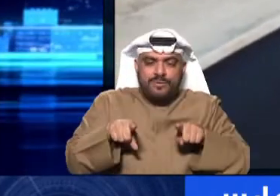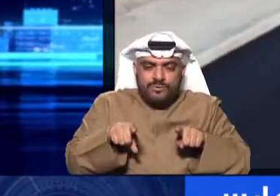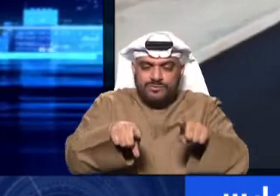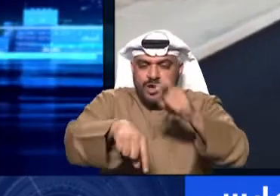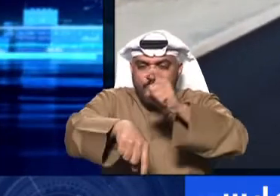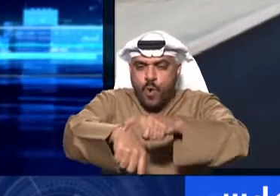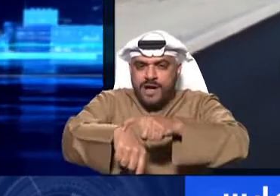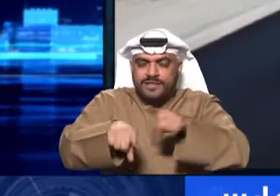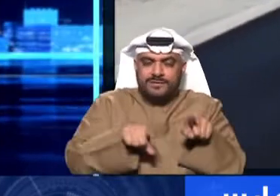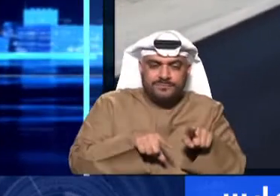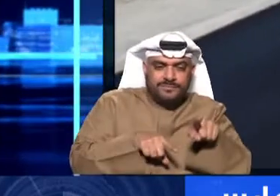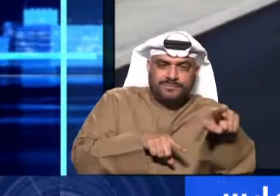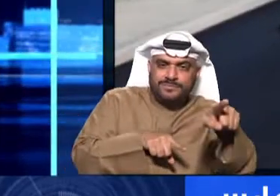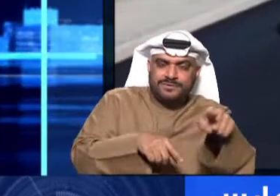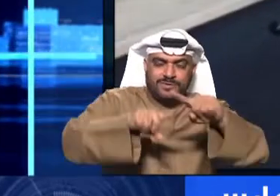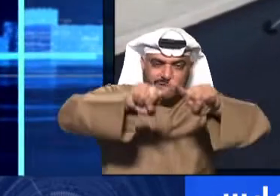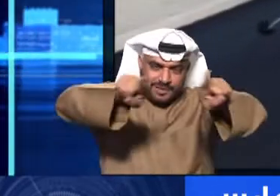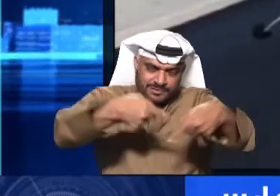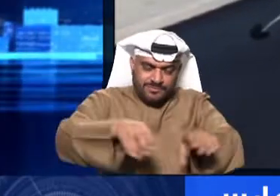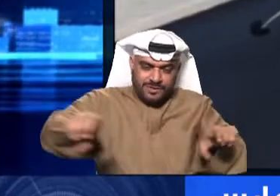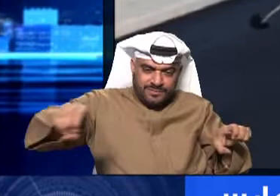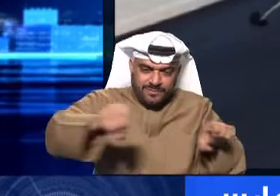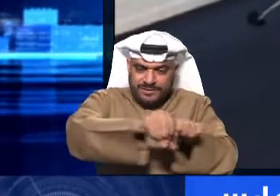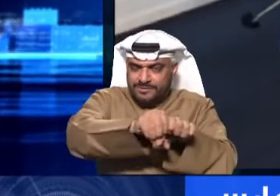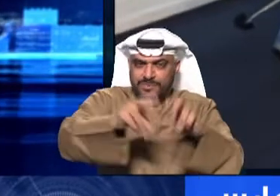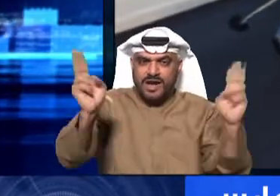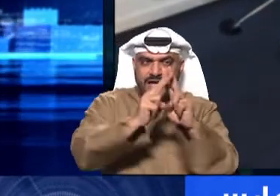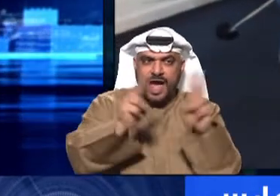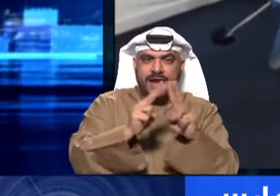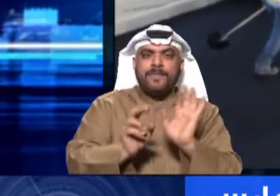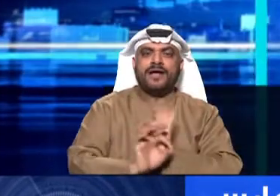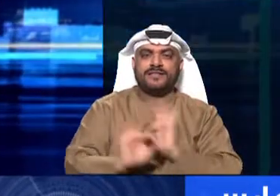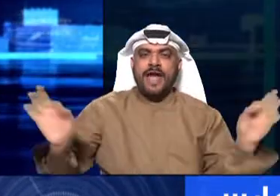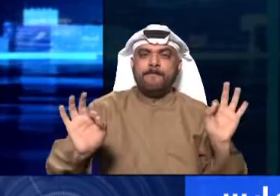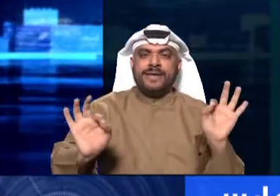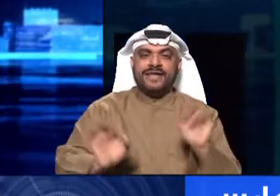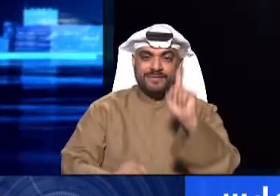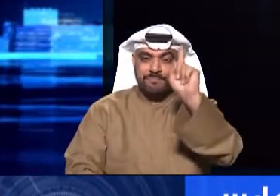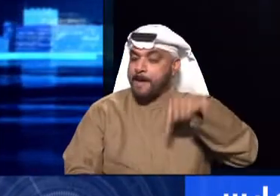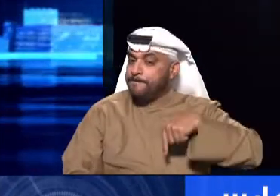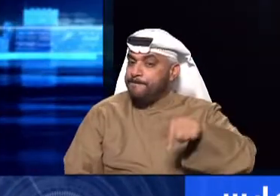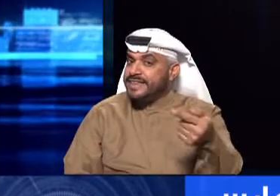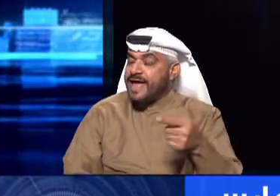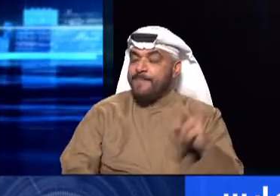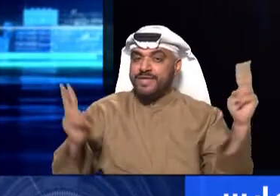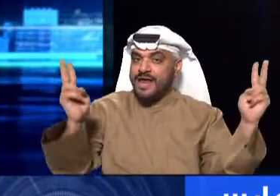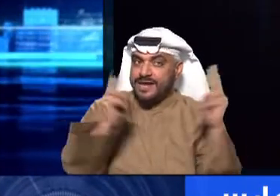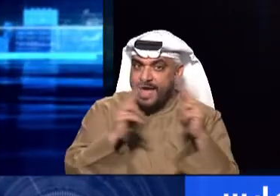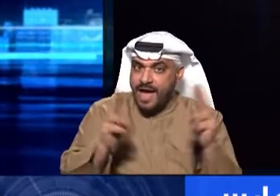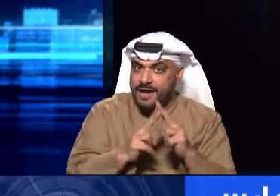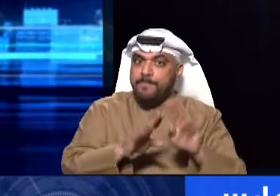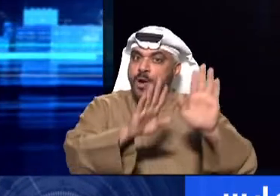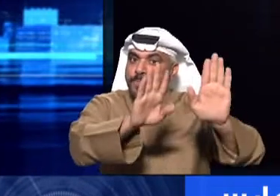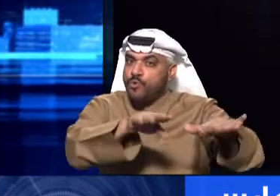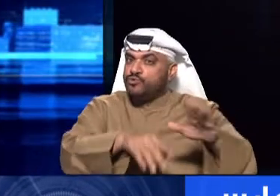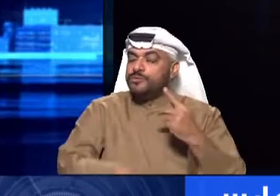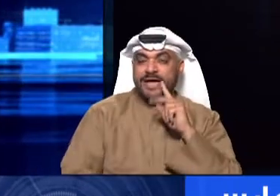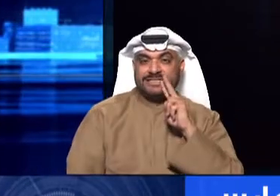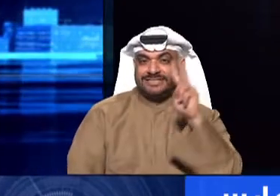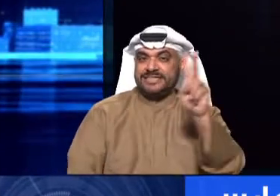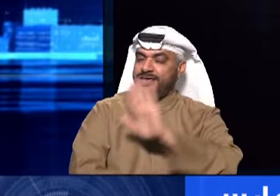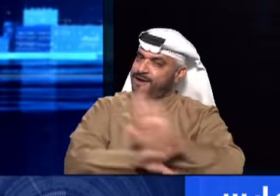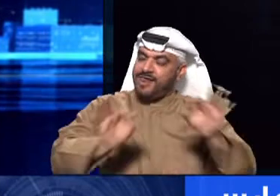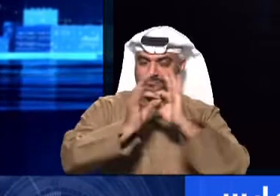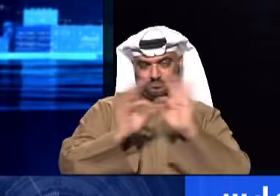عند انتهاء من الإيصال، عند انتهاء من مراحل البناء راح يكون الكهرباء متوفرة إن شاء الله لهذه